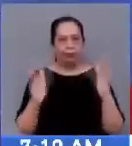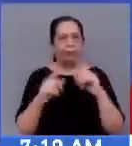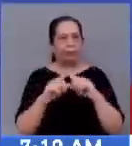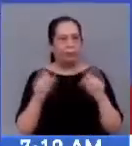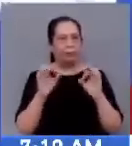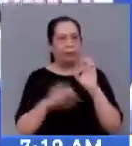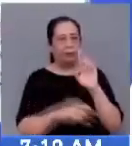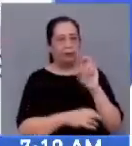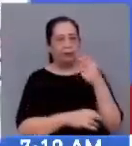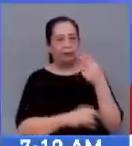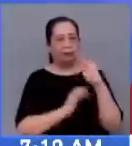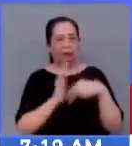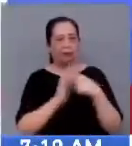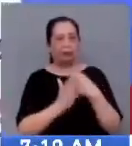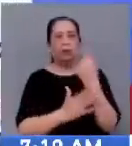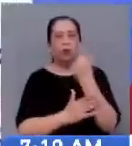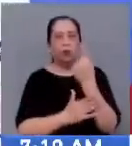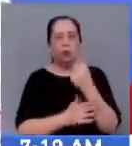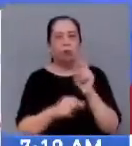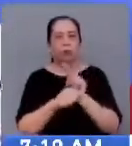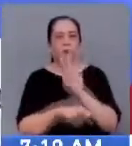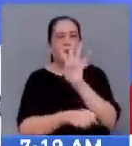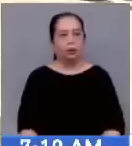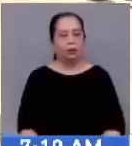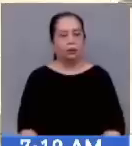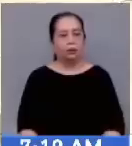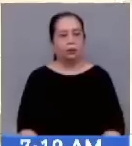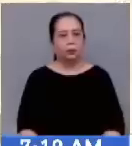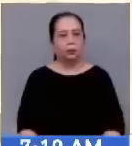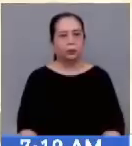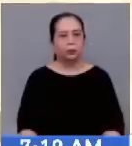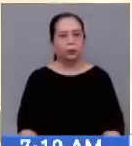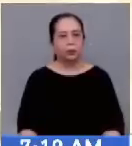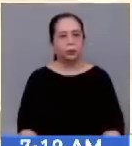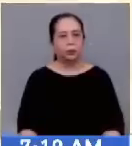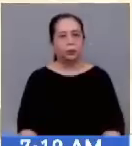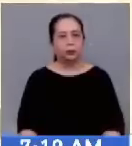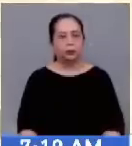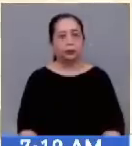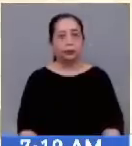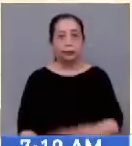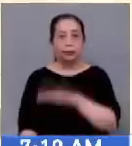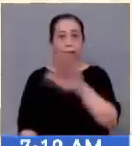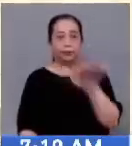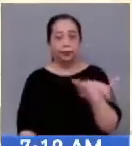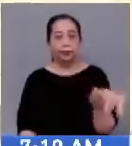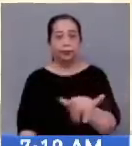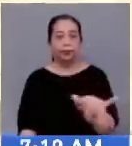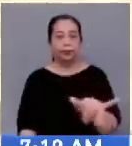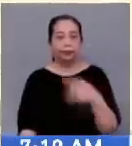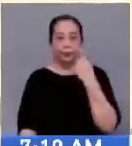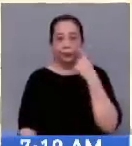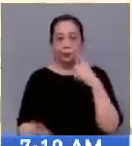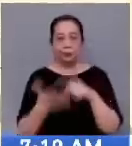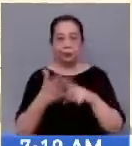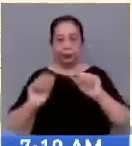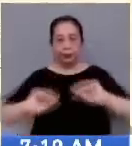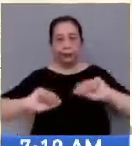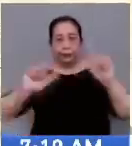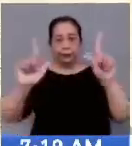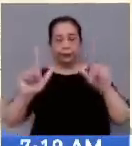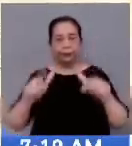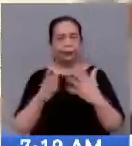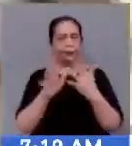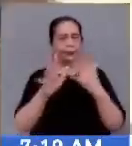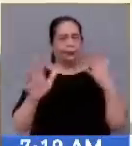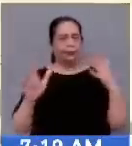lang, gamit ang 4 na bus at 2 military truck. Mga kapuso, katulad po ng nakikita nyo sa live situation, eh mahaba na yung